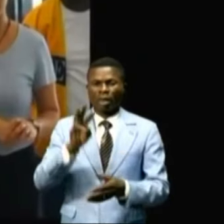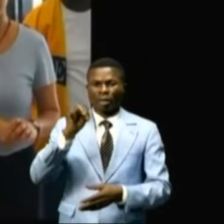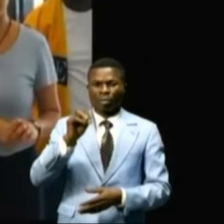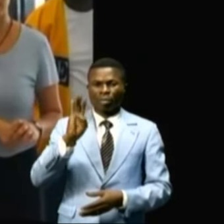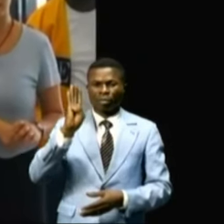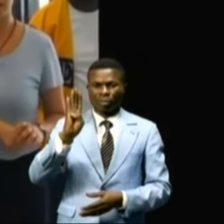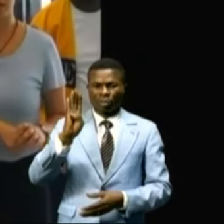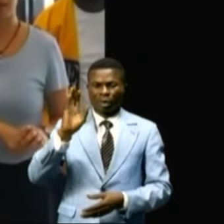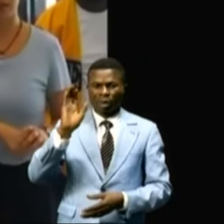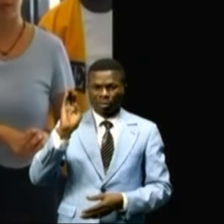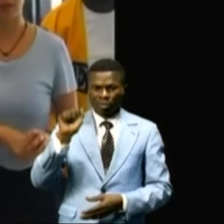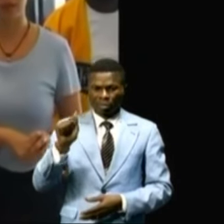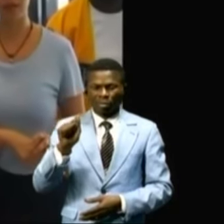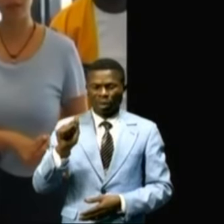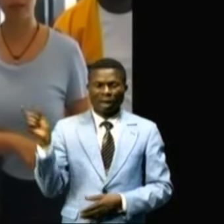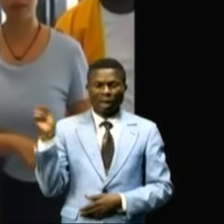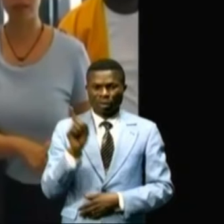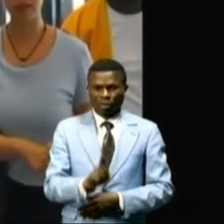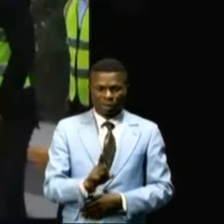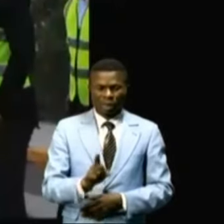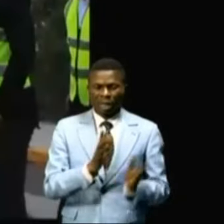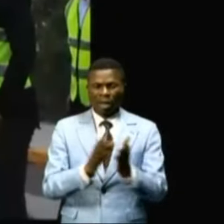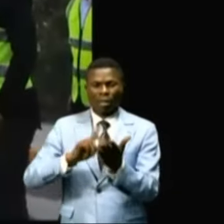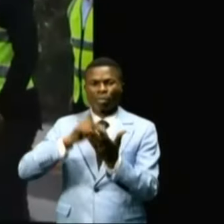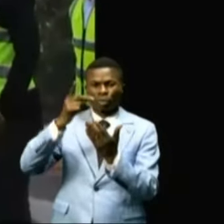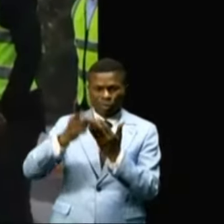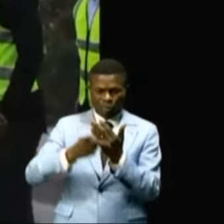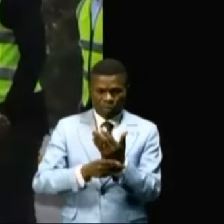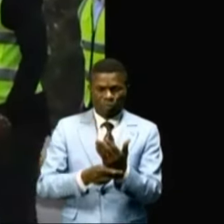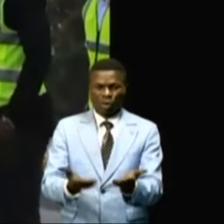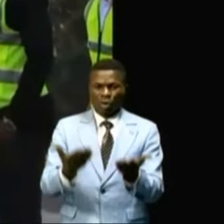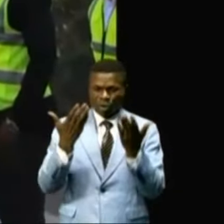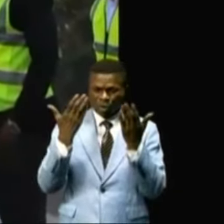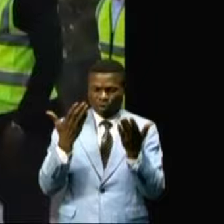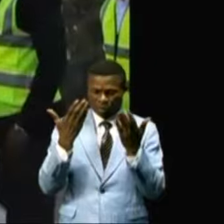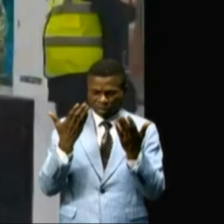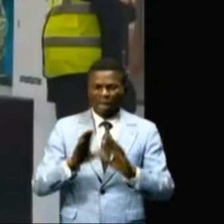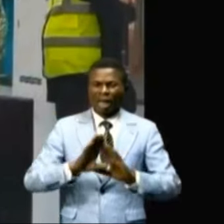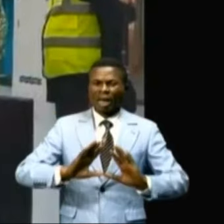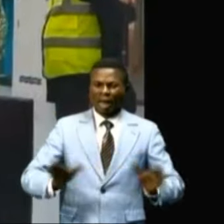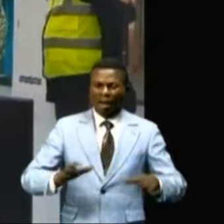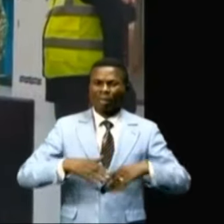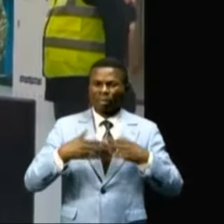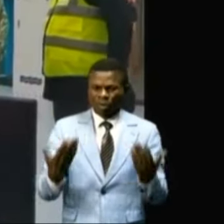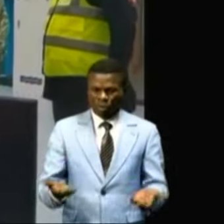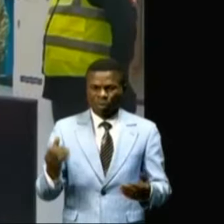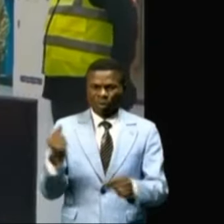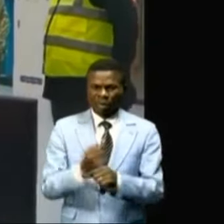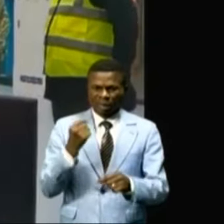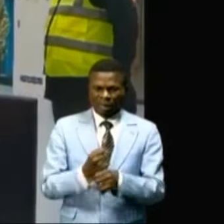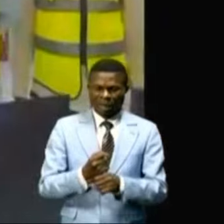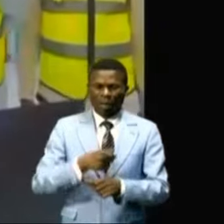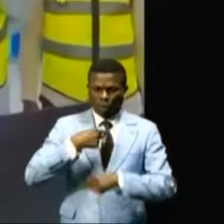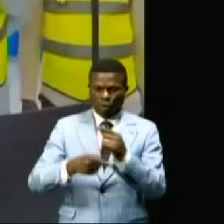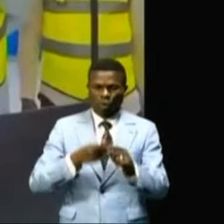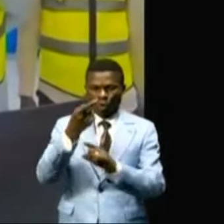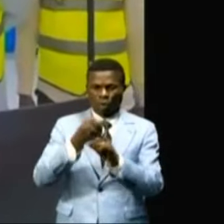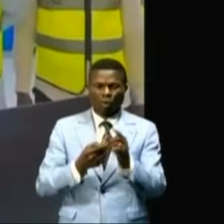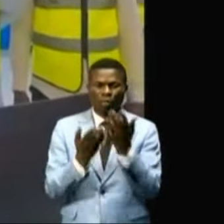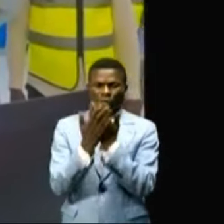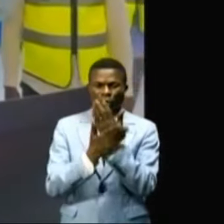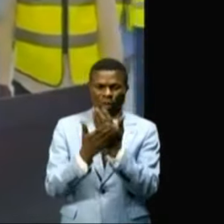sont réunis à Kunming pour planifier sur des études de faisabilité dont les travaux débuteront au mois de